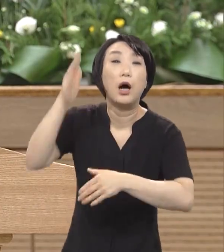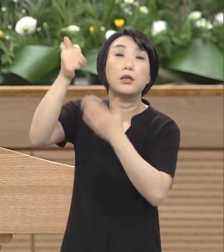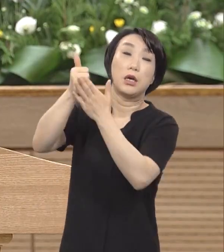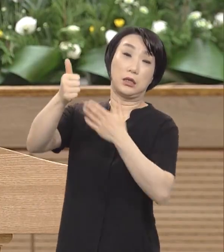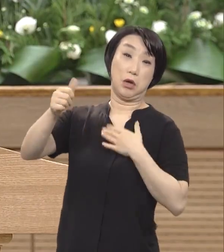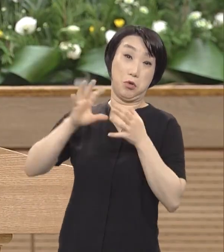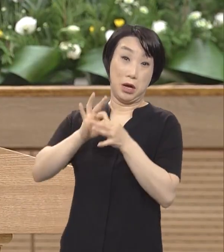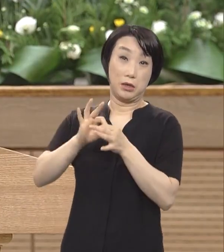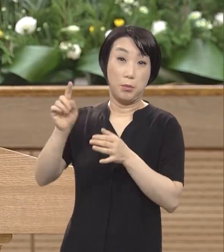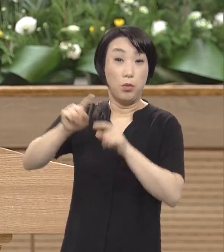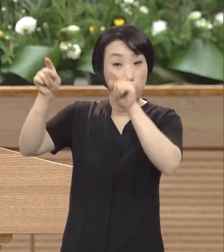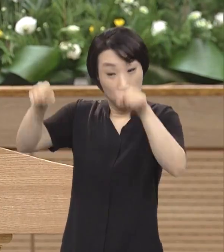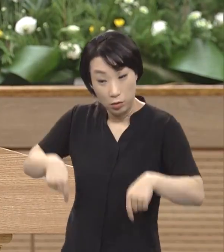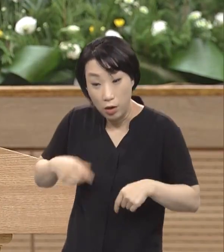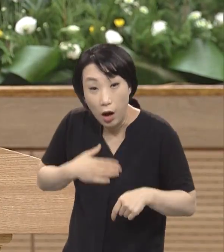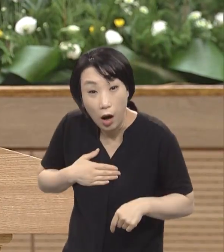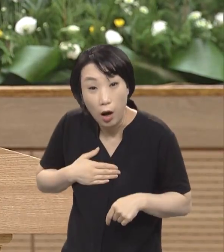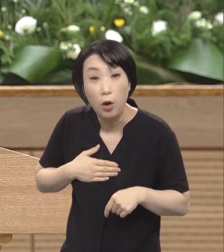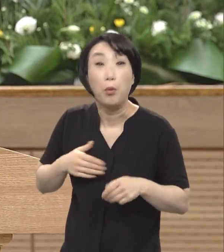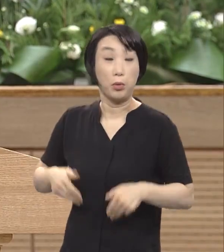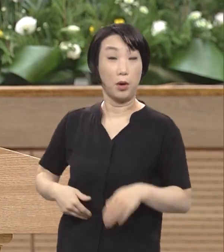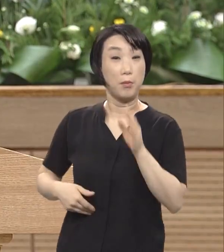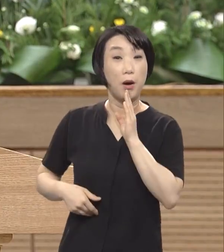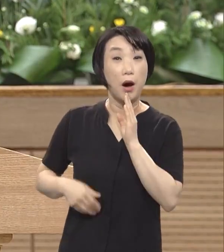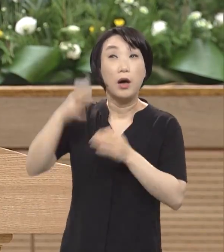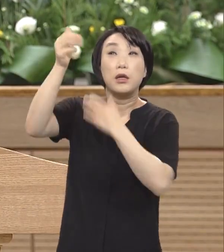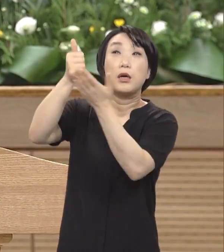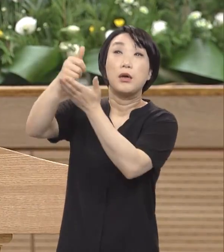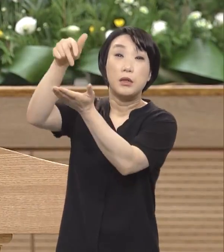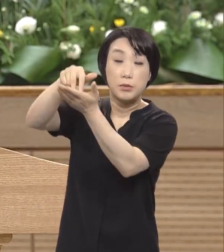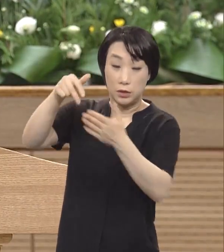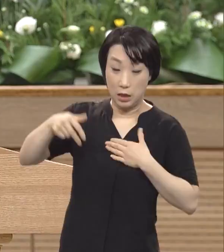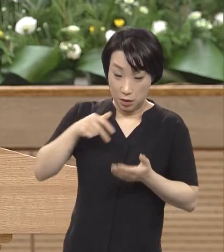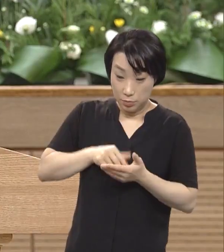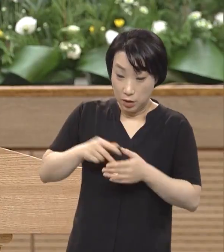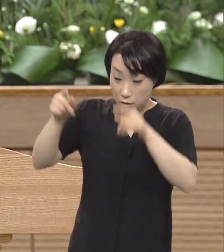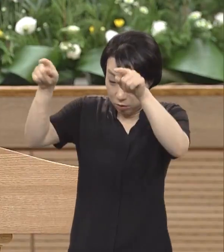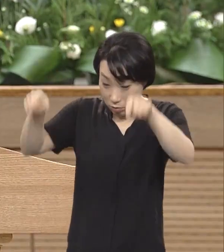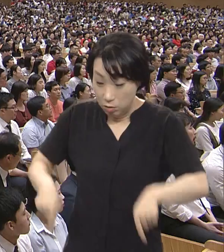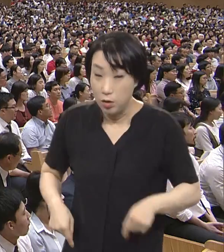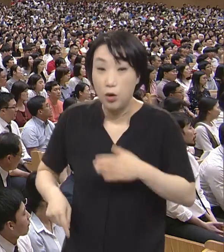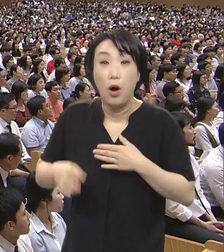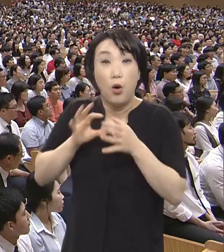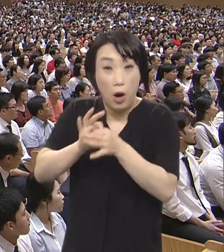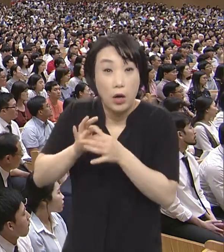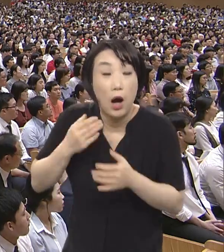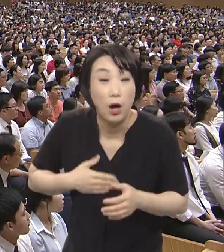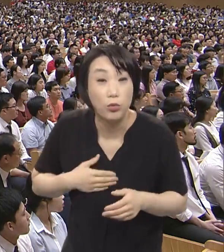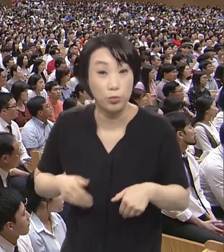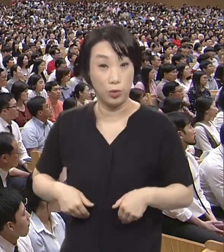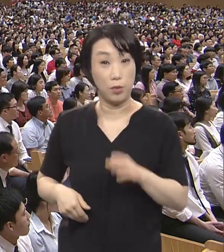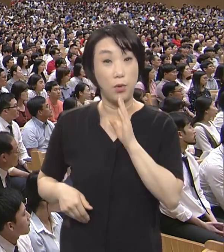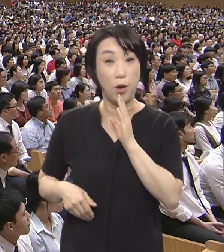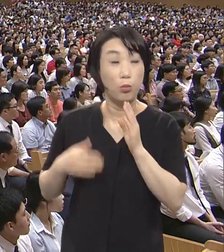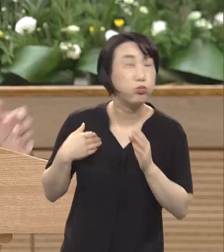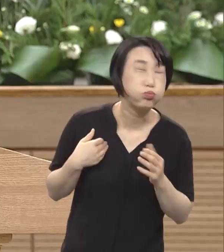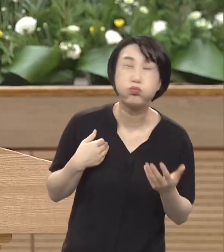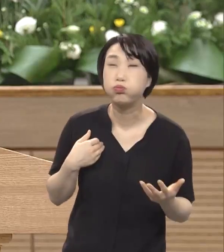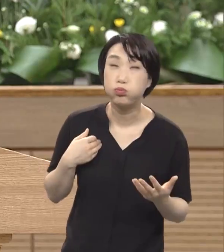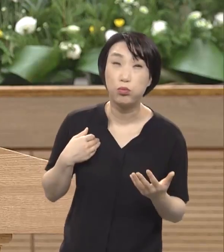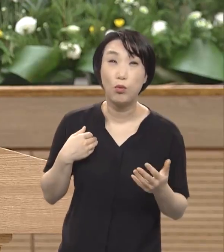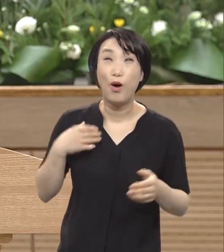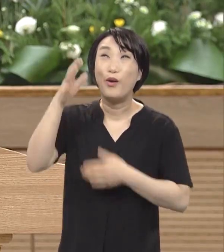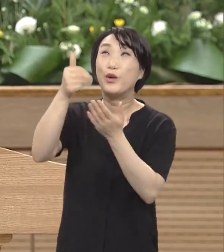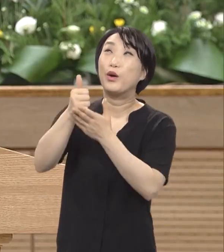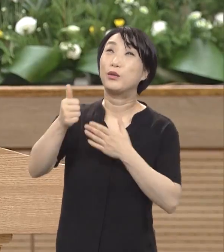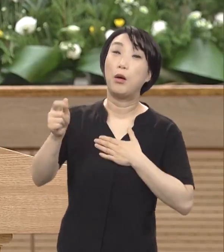관계인가를 알아야 되고 어떤 사정의 관계인가를 알아야 된다 이 말이오. 모르면 그냥